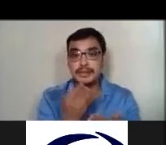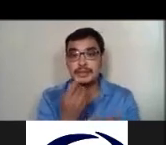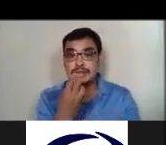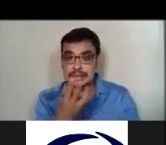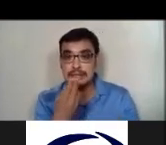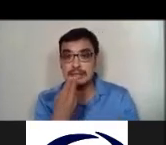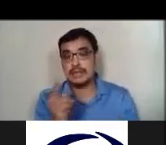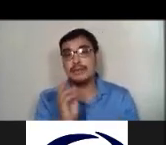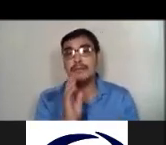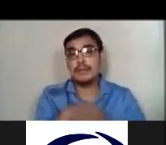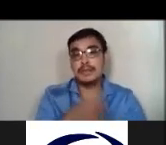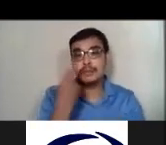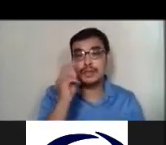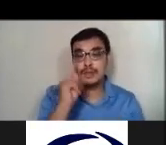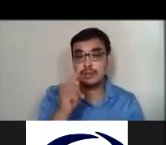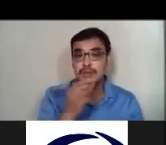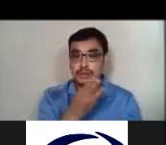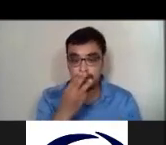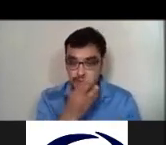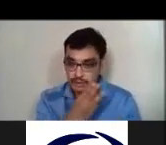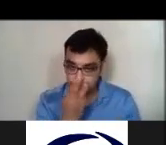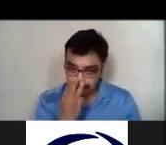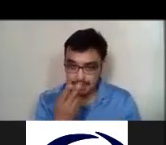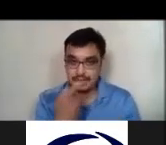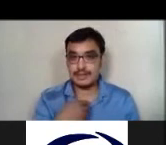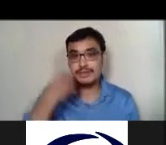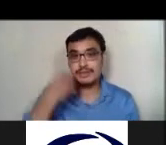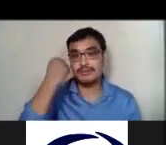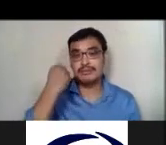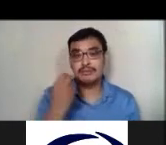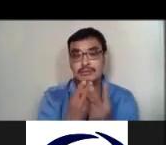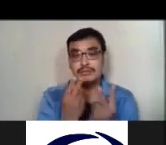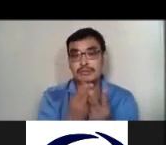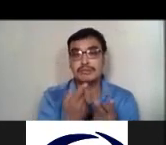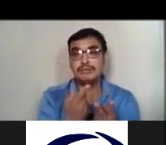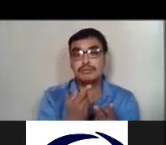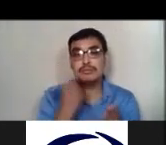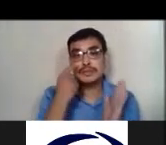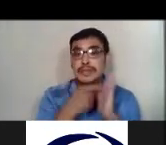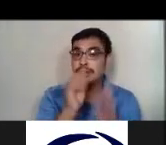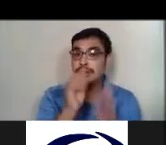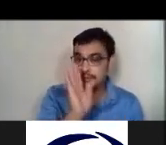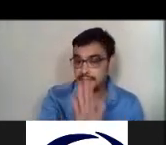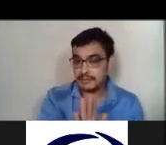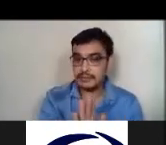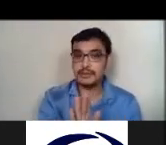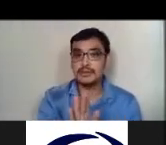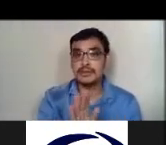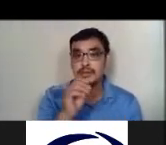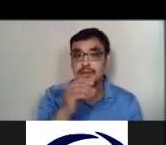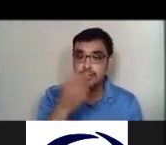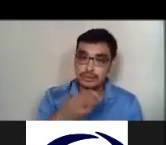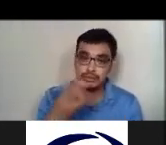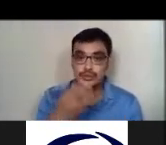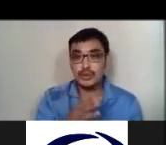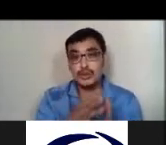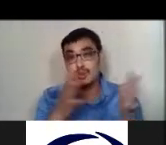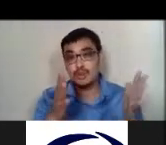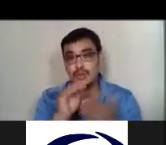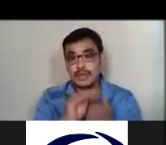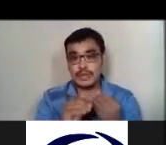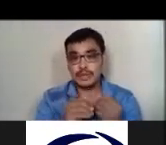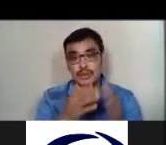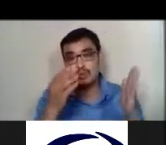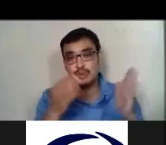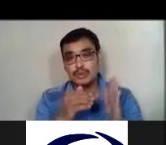भएको मा चाहिँ सुसाइड रिस्क भेटिया छ सर्भाइभरहरूमा. र हायर लेभल अफ डिप्रेसन विशेष गरी जुन